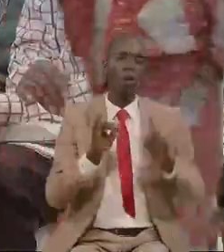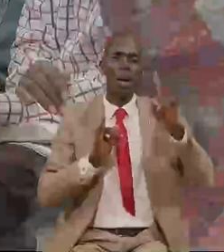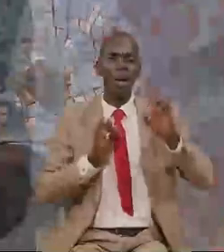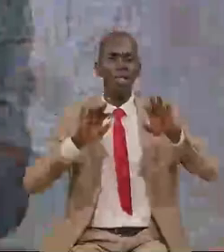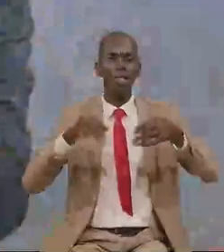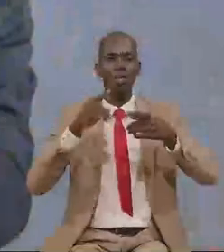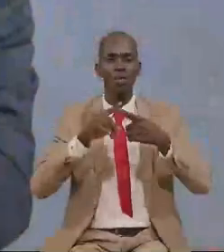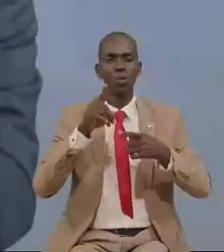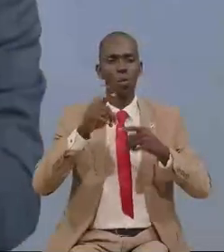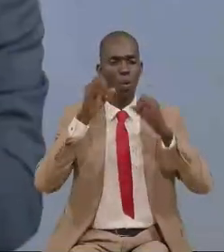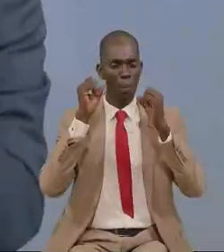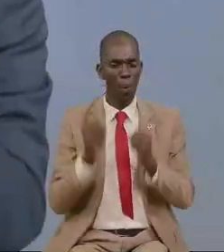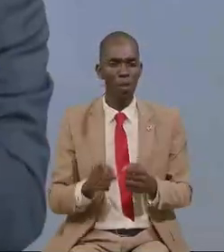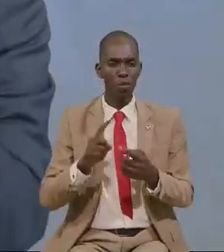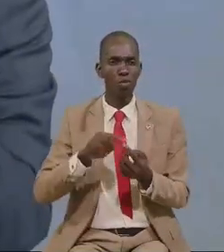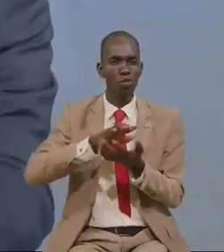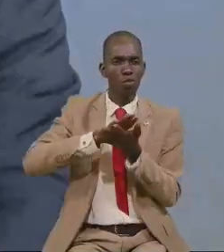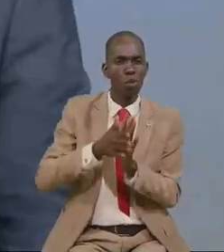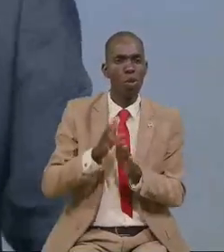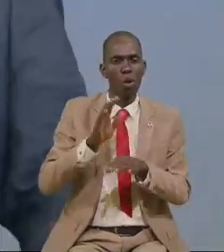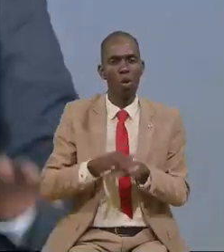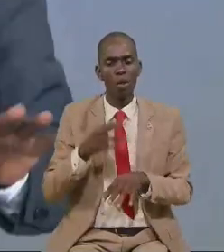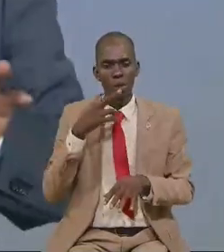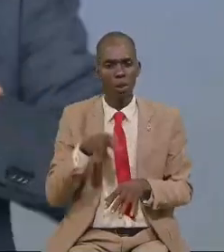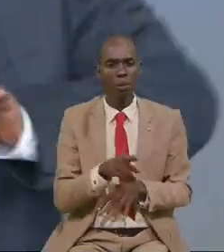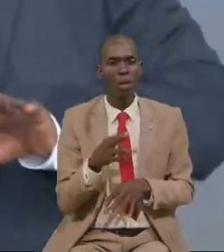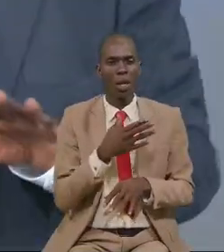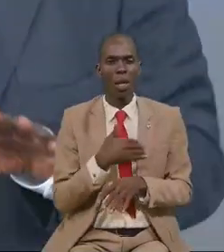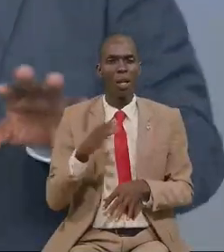de marcher sur les serpents et les scorpions et